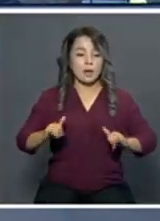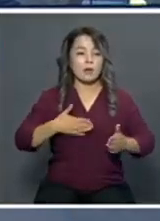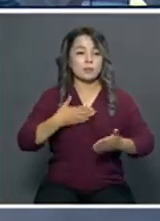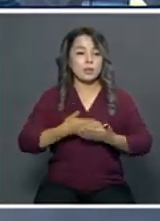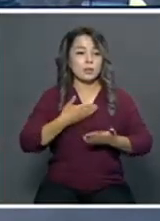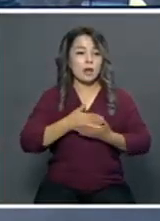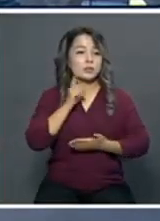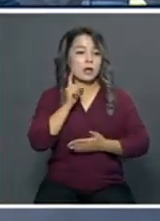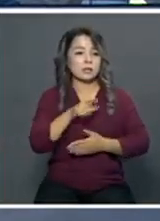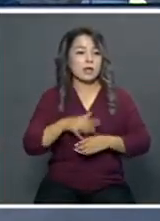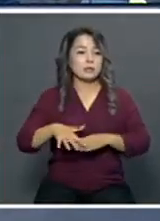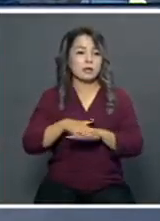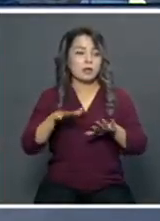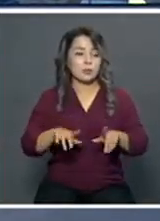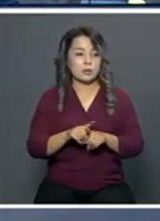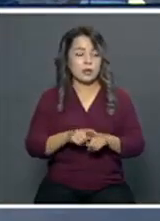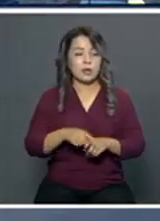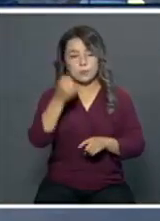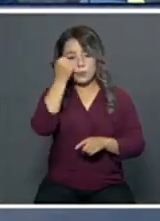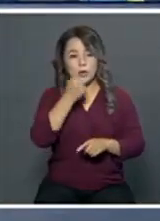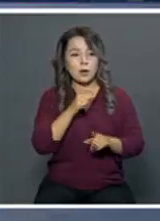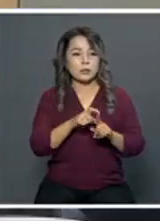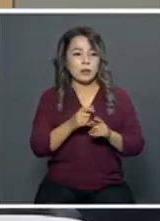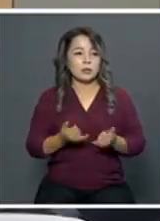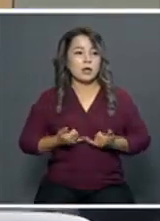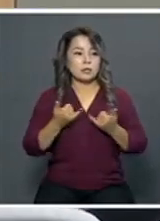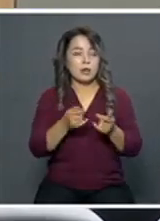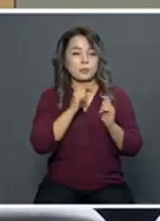волонтер жастарға елбасының алғыс хатын табыстады.